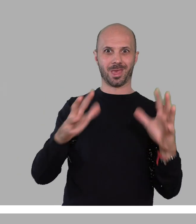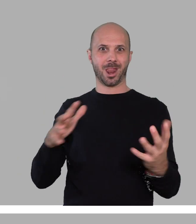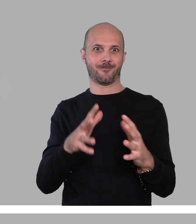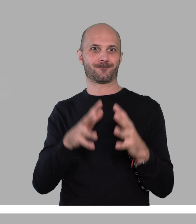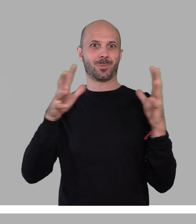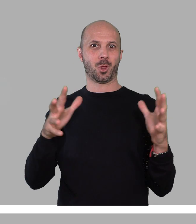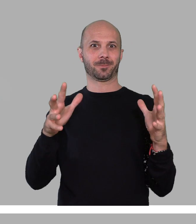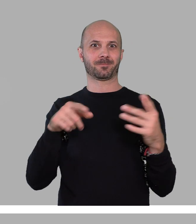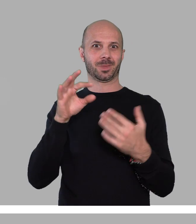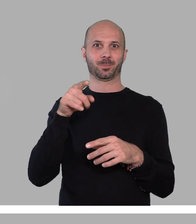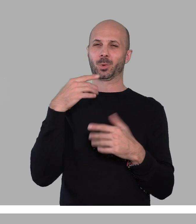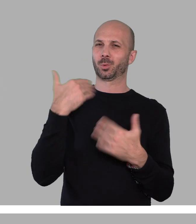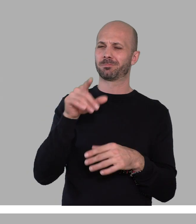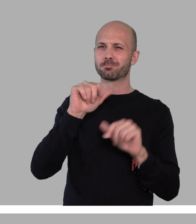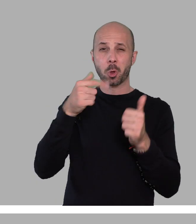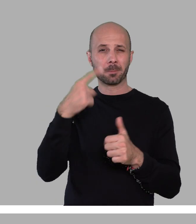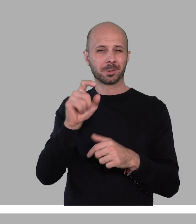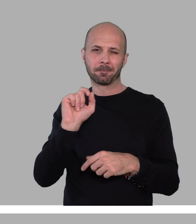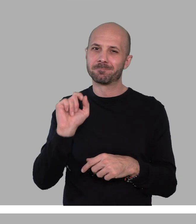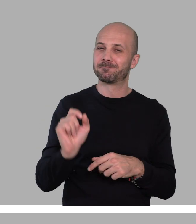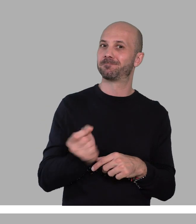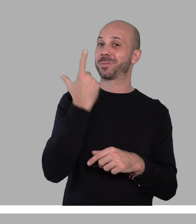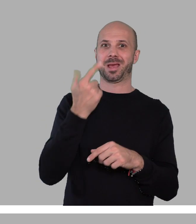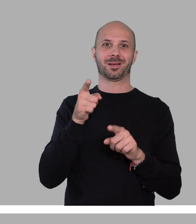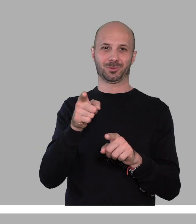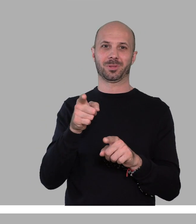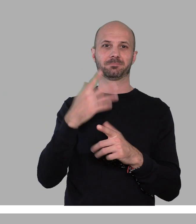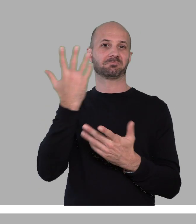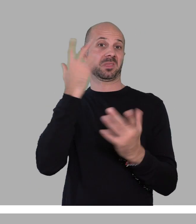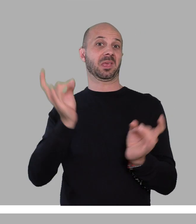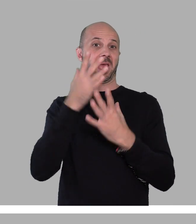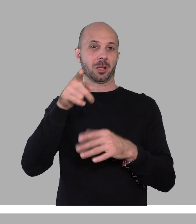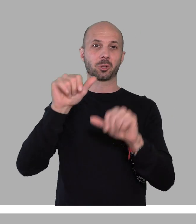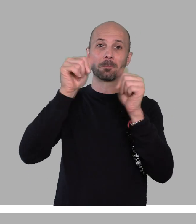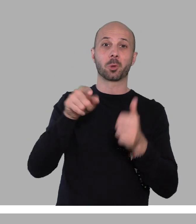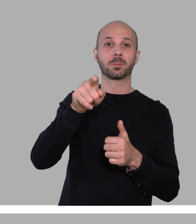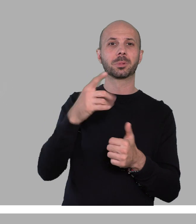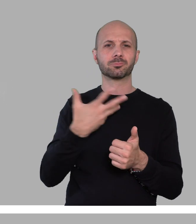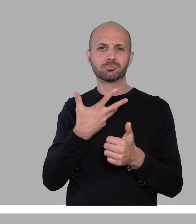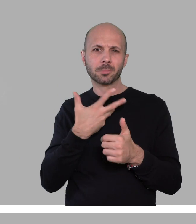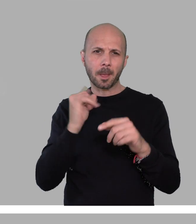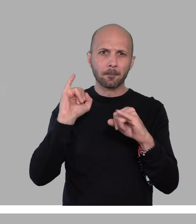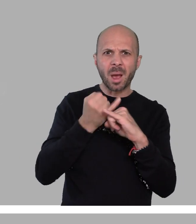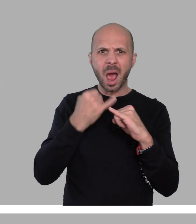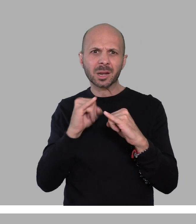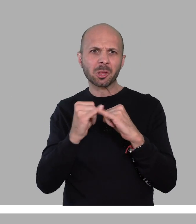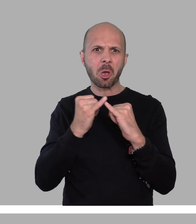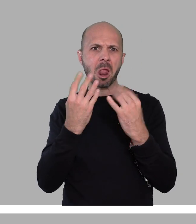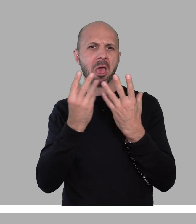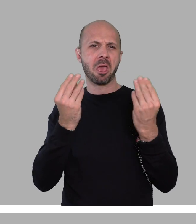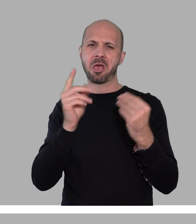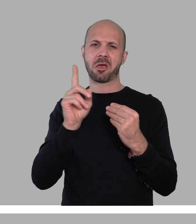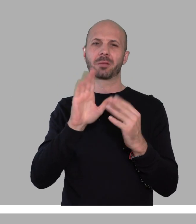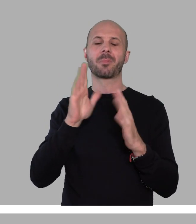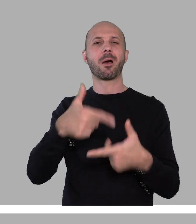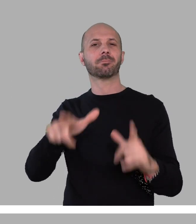che il modello più particolareggiato. Ora, in questo caso, il piccolo modellino non avrà molti particolari, però ci